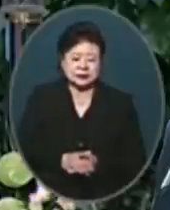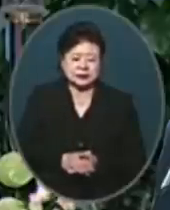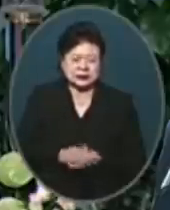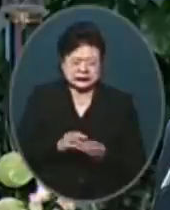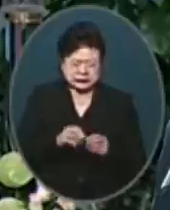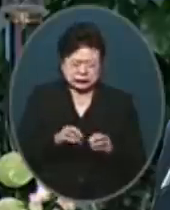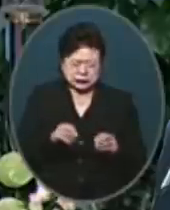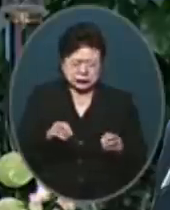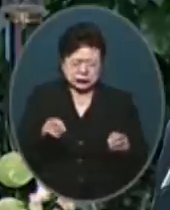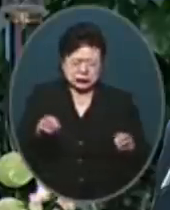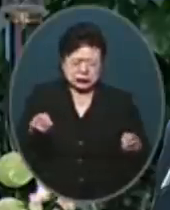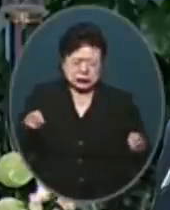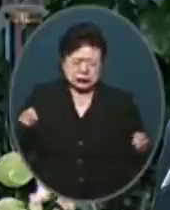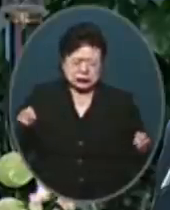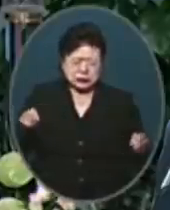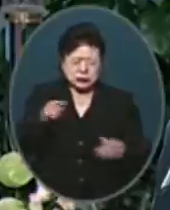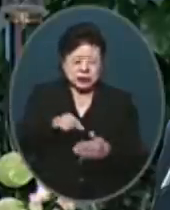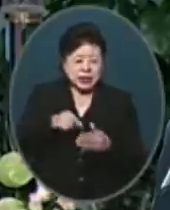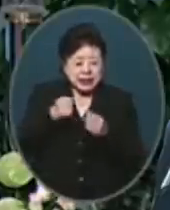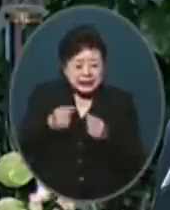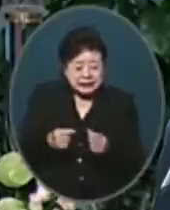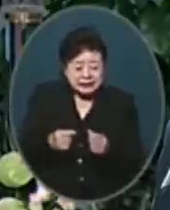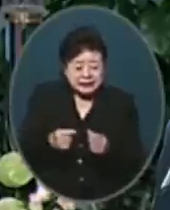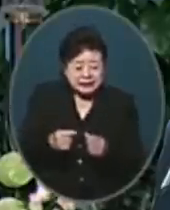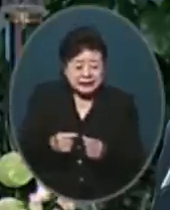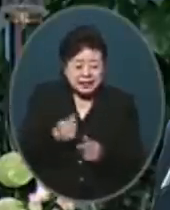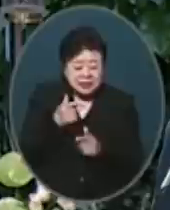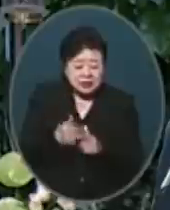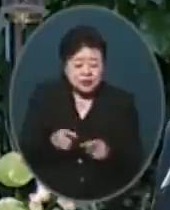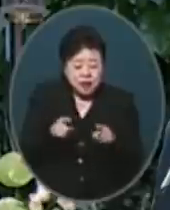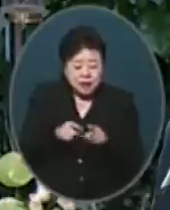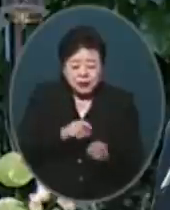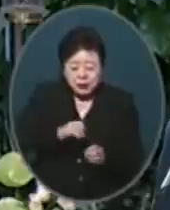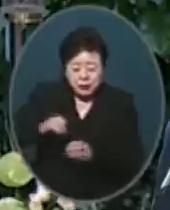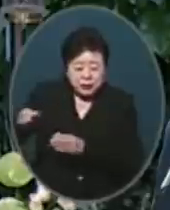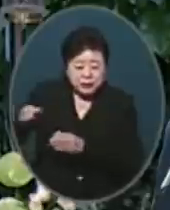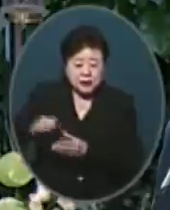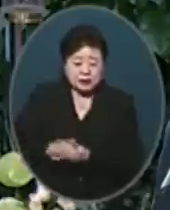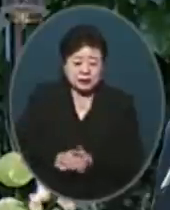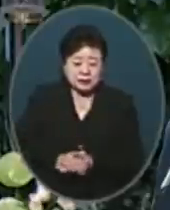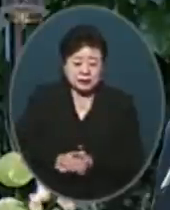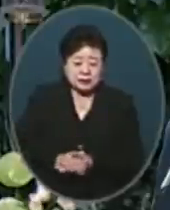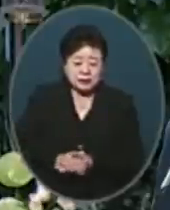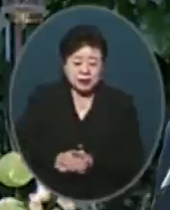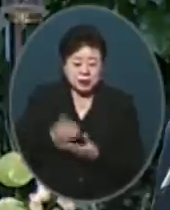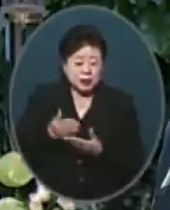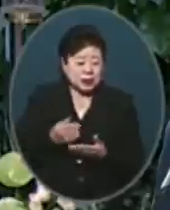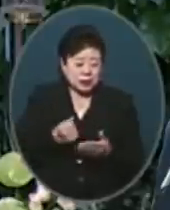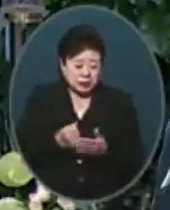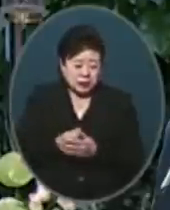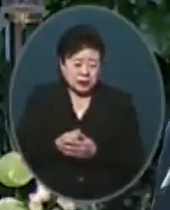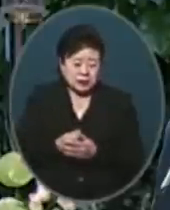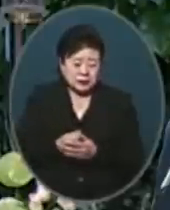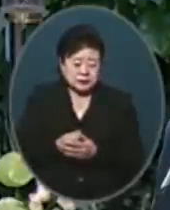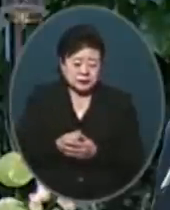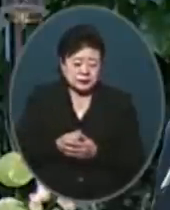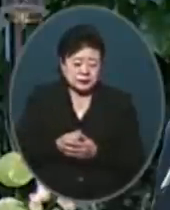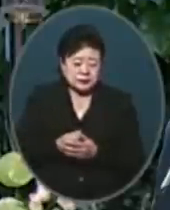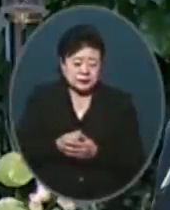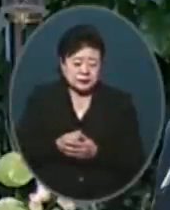진토 속에 계신 예수님과 함께 버림을 받기 때문에